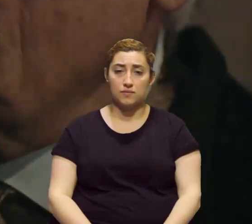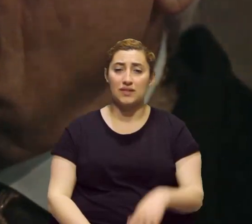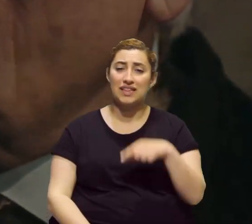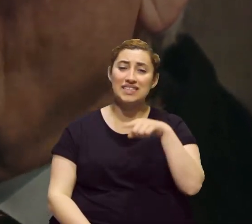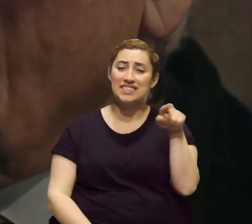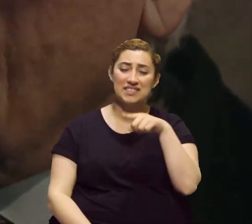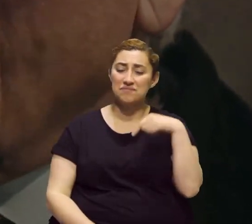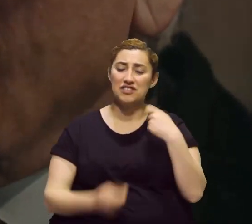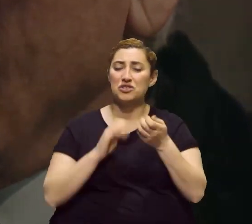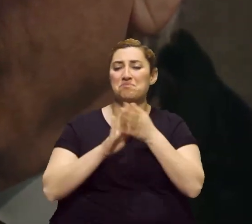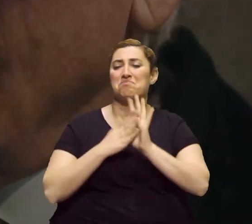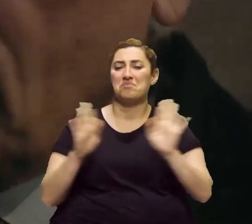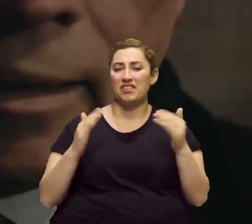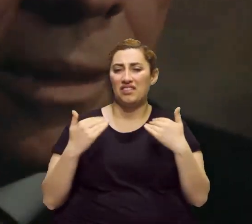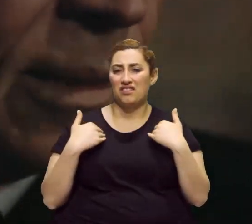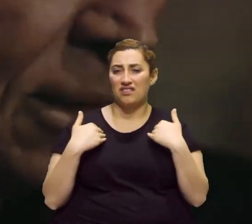Sizin de artık işim bitti.